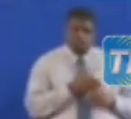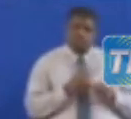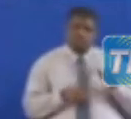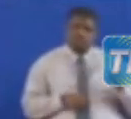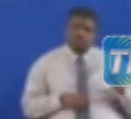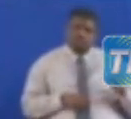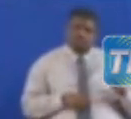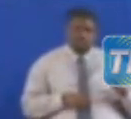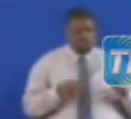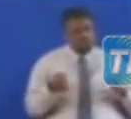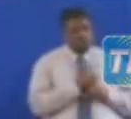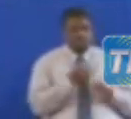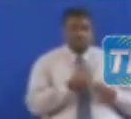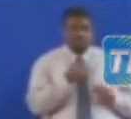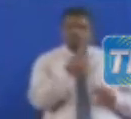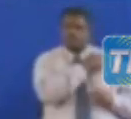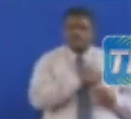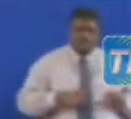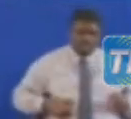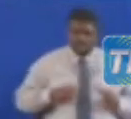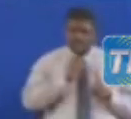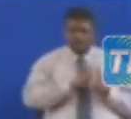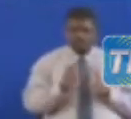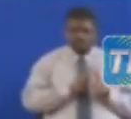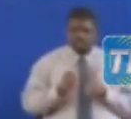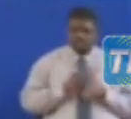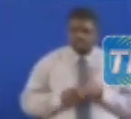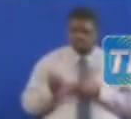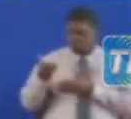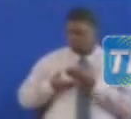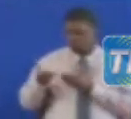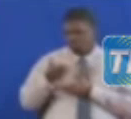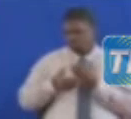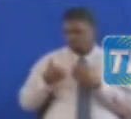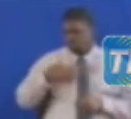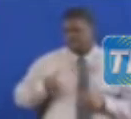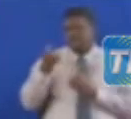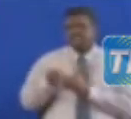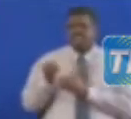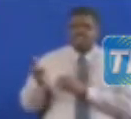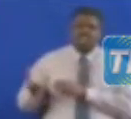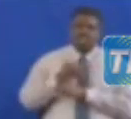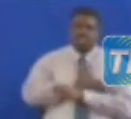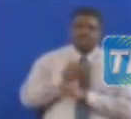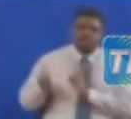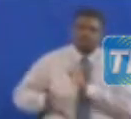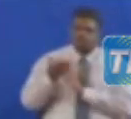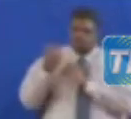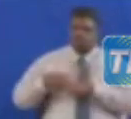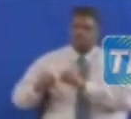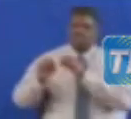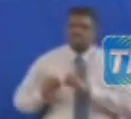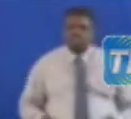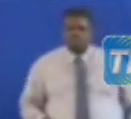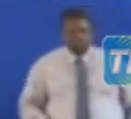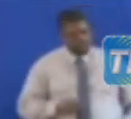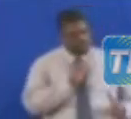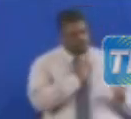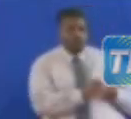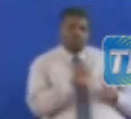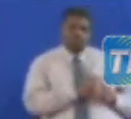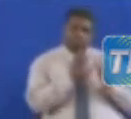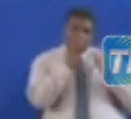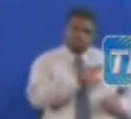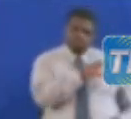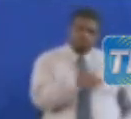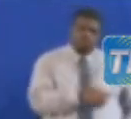sara utafanywa na Ofisi ya Rais Temisemi kwa kushauriana na Wizara ya Fedha kabla ya miradi hiyo kuanza kutekelezwa. Ofisi za wakuu